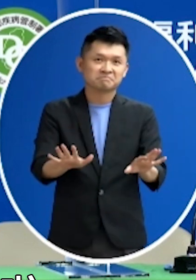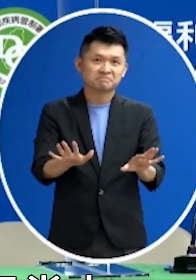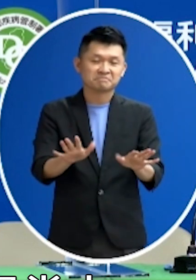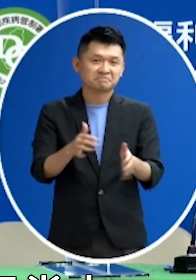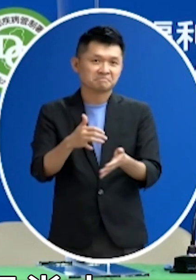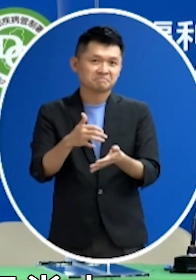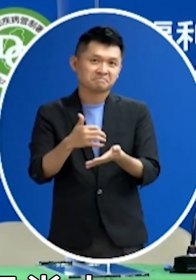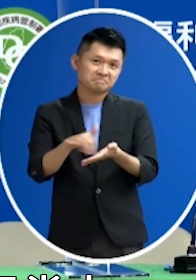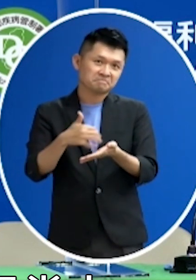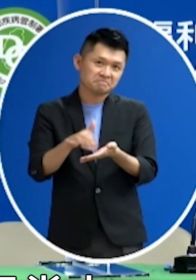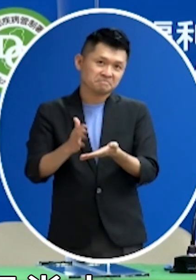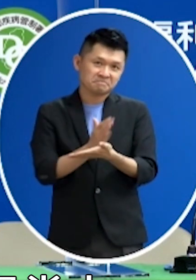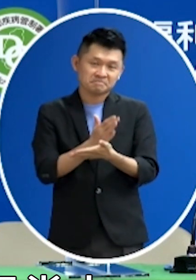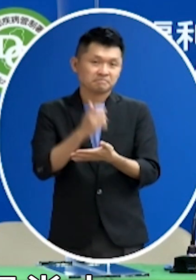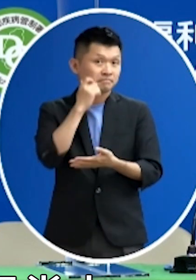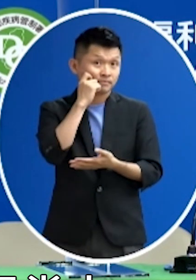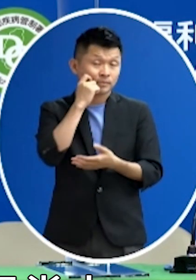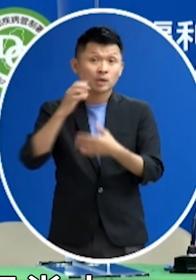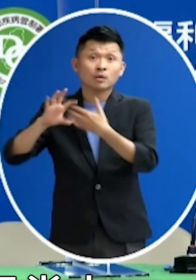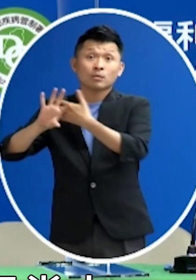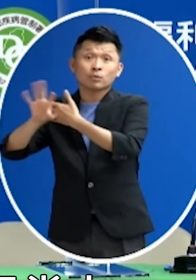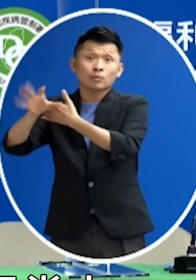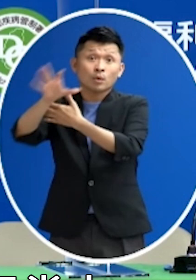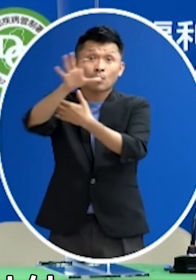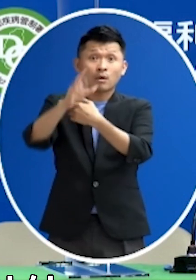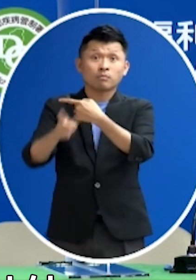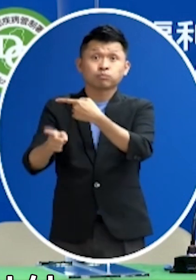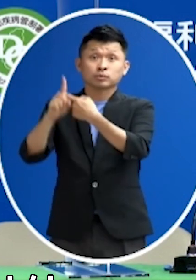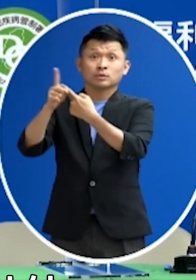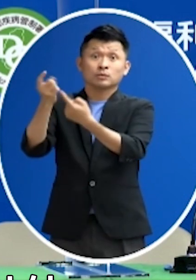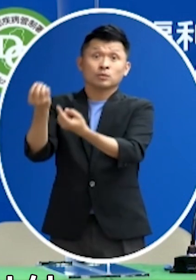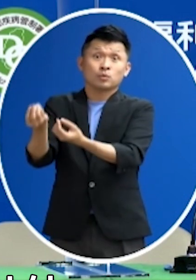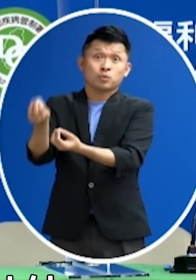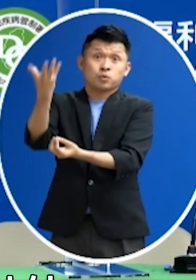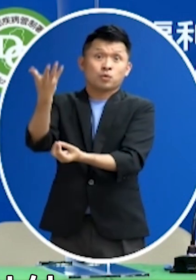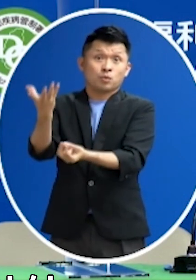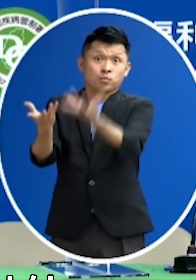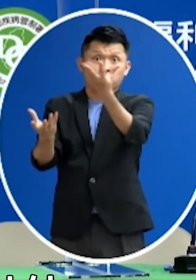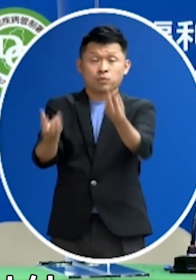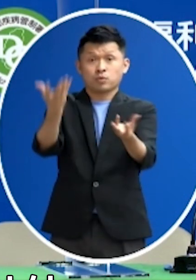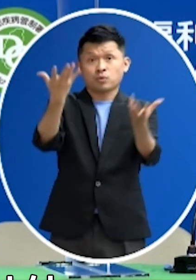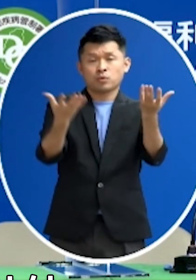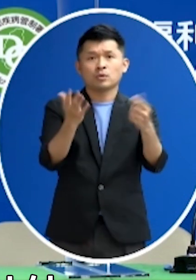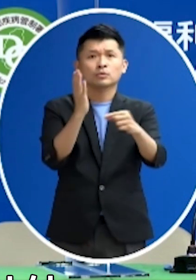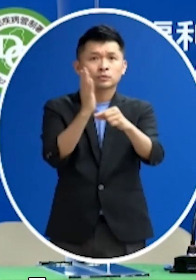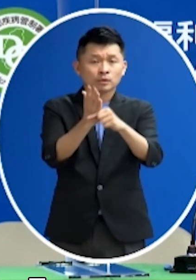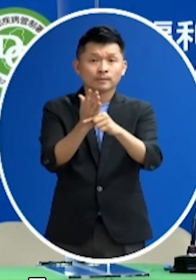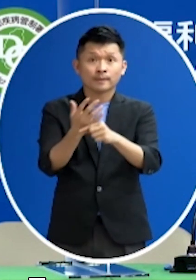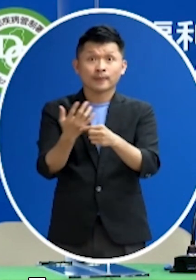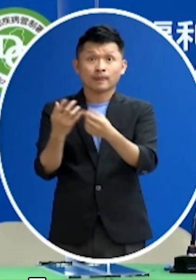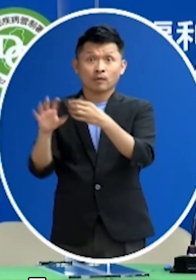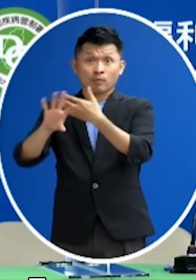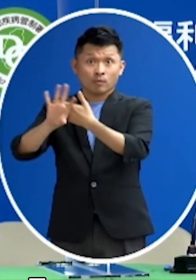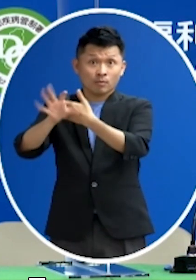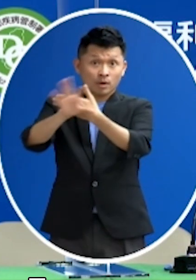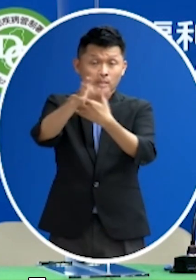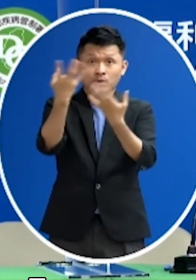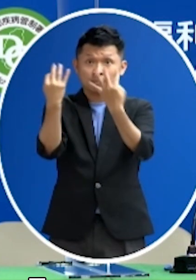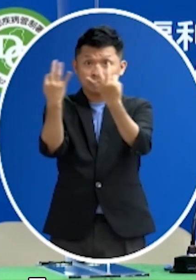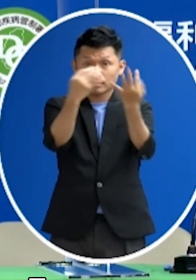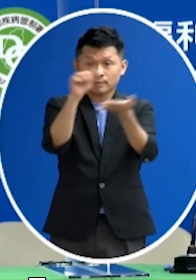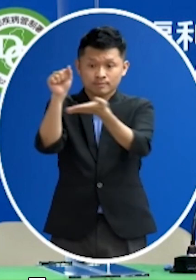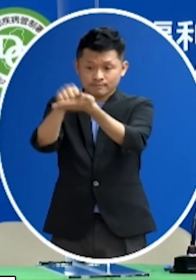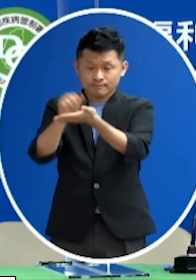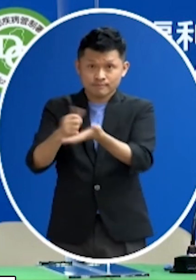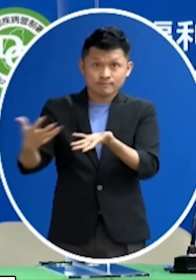估计了，因为国际的疫情也都还在发展当中，那我们除了收集这个国际的资料以外，也在监测我们国内社